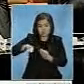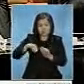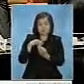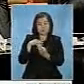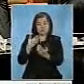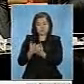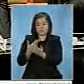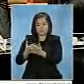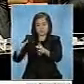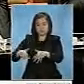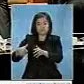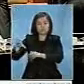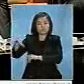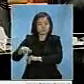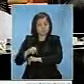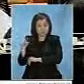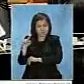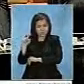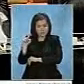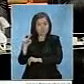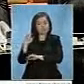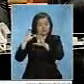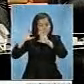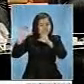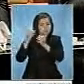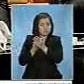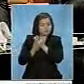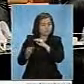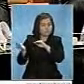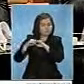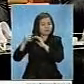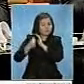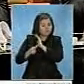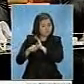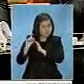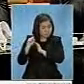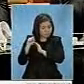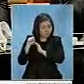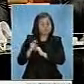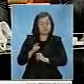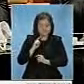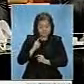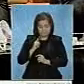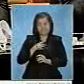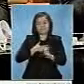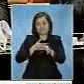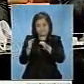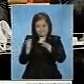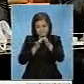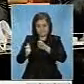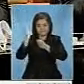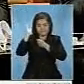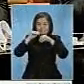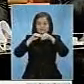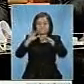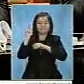ะมาจากการเพิ่มภาษีนั่นนี่เนี่ยนะครับที่จริงผมเองได้เคยกลับอธิบายไปแล้วต่อสื่อมวลชนในหลายโ